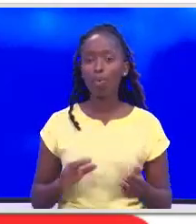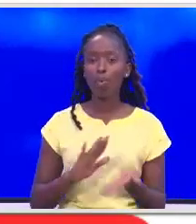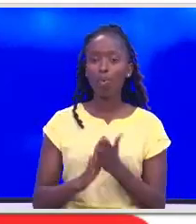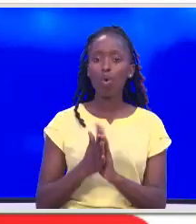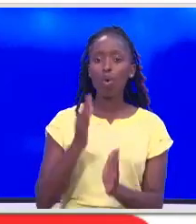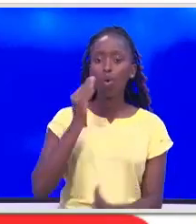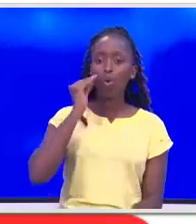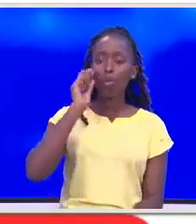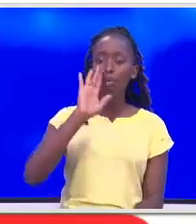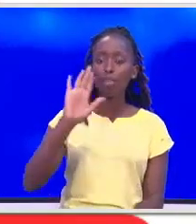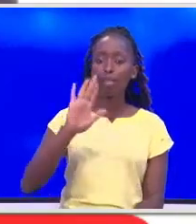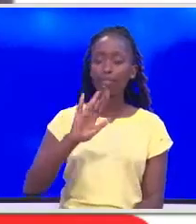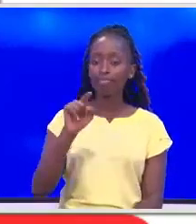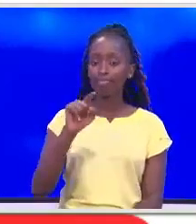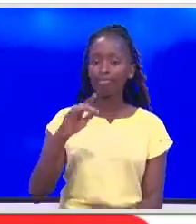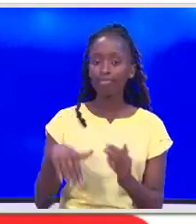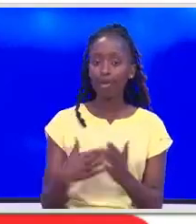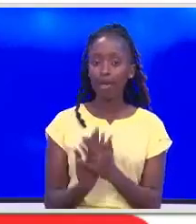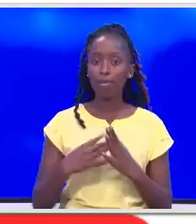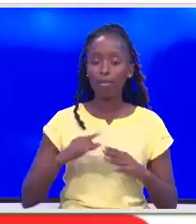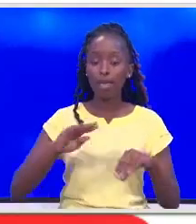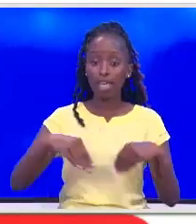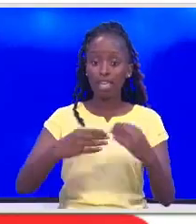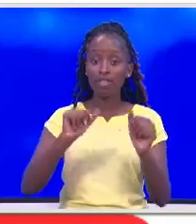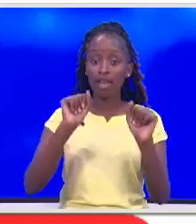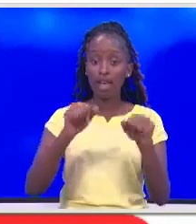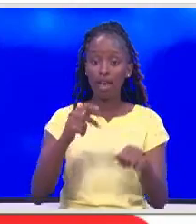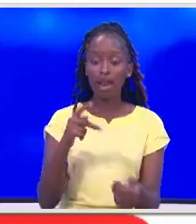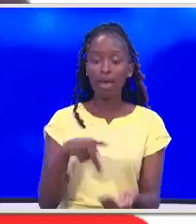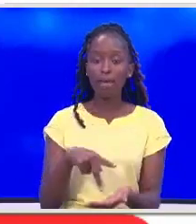ridhaa ya shilingi milioni